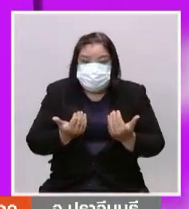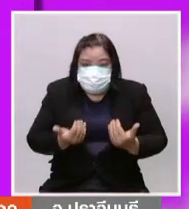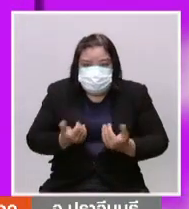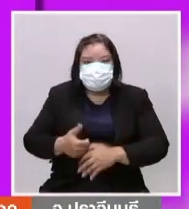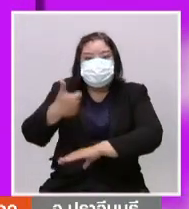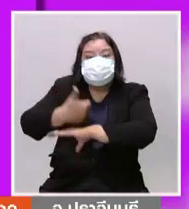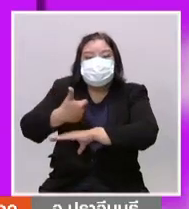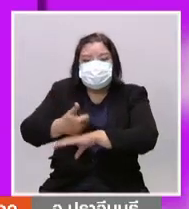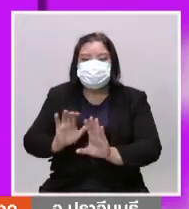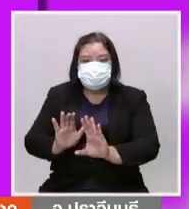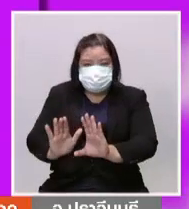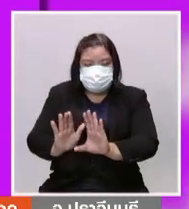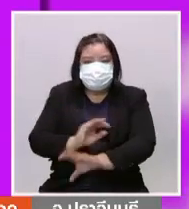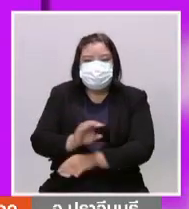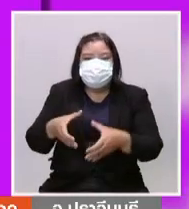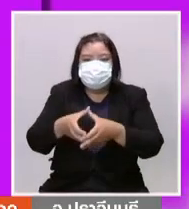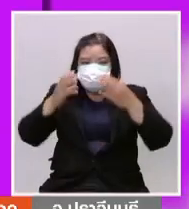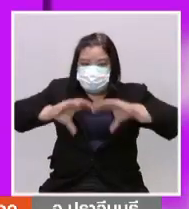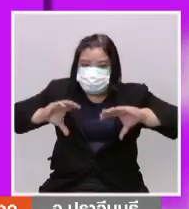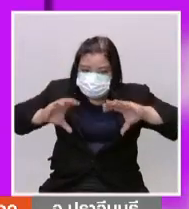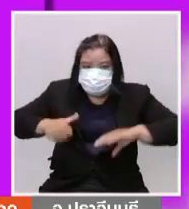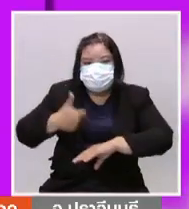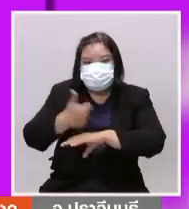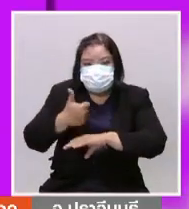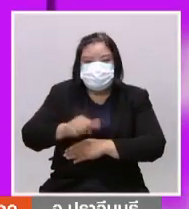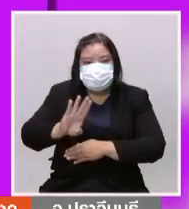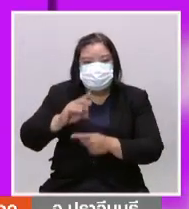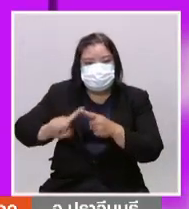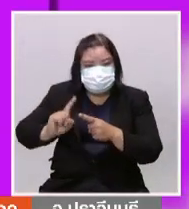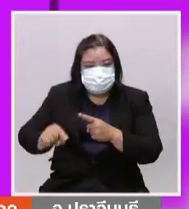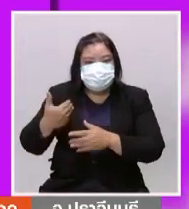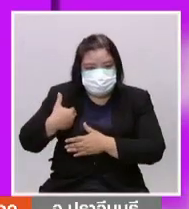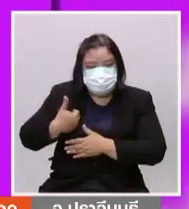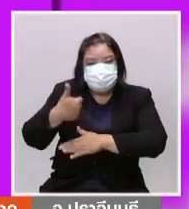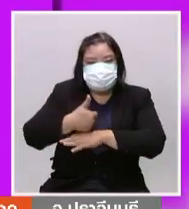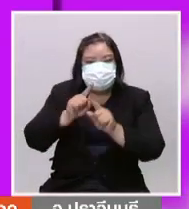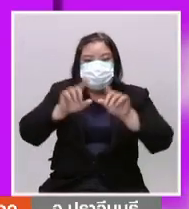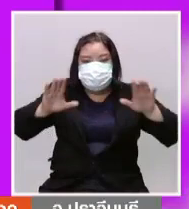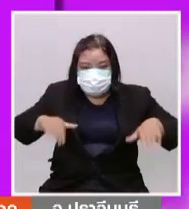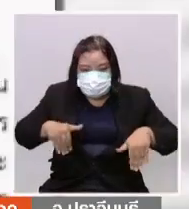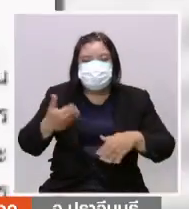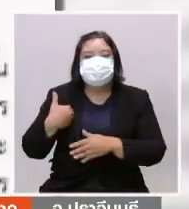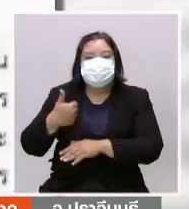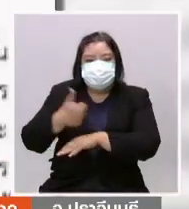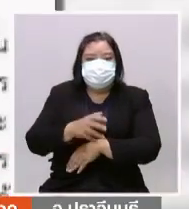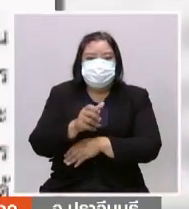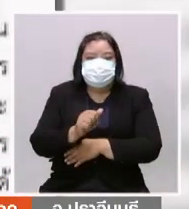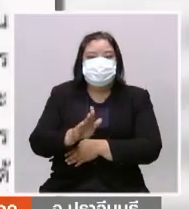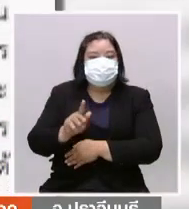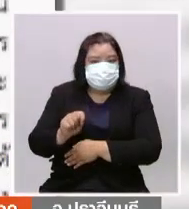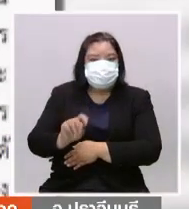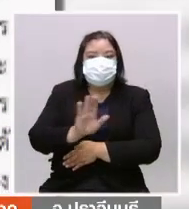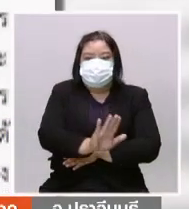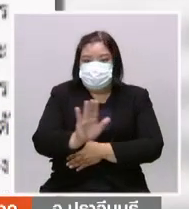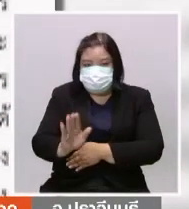คำสั่งไปยังหัวหน้าส่วนราชการหัวหน้าหน่วยงานรัฐวิสาหกิจนายอำเภอรวมถึงองค์กรปกครองส่วนท้องถิ่น